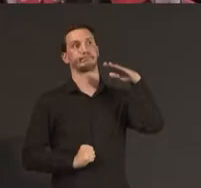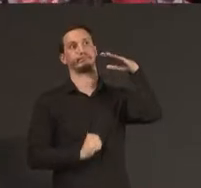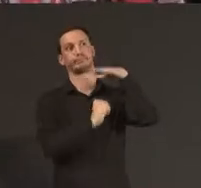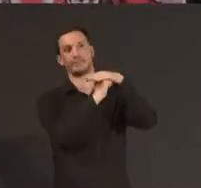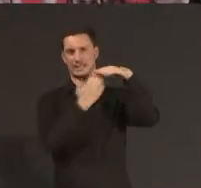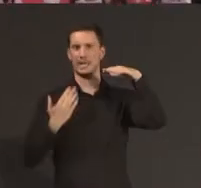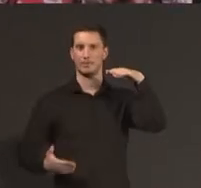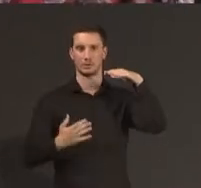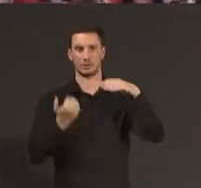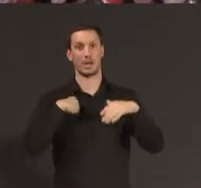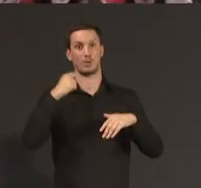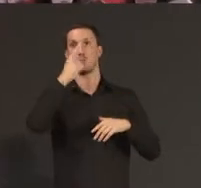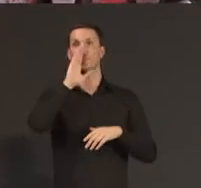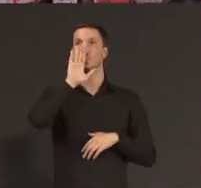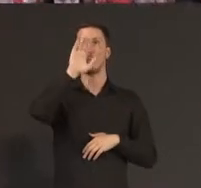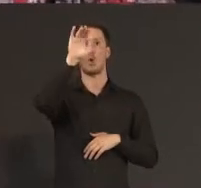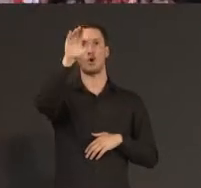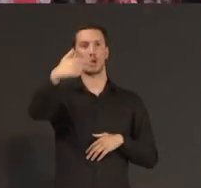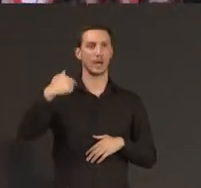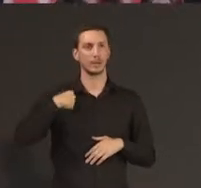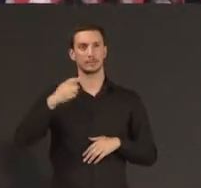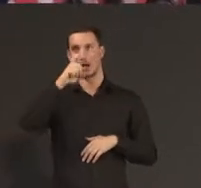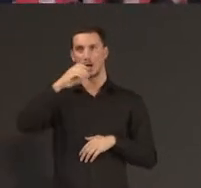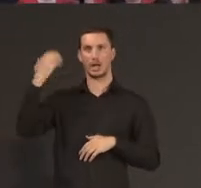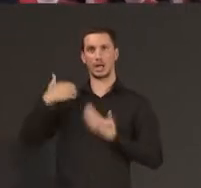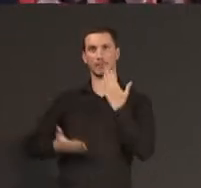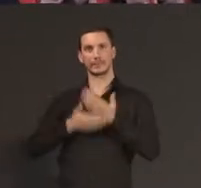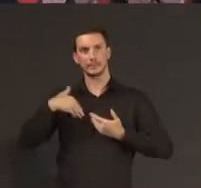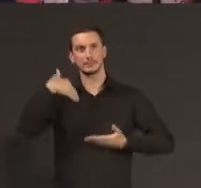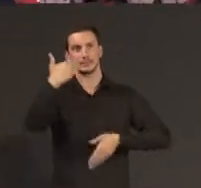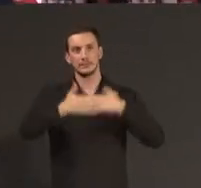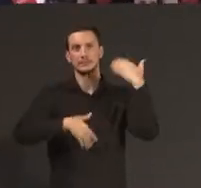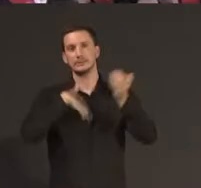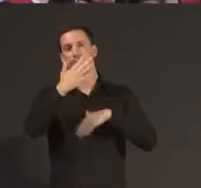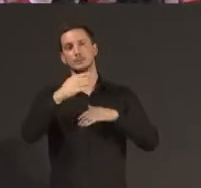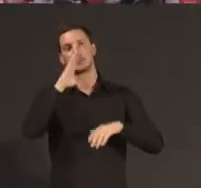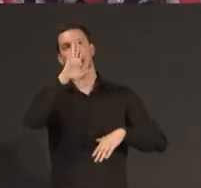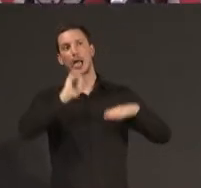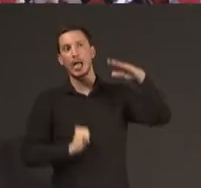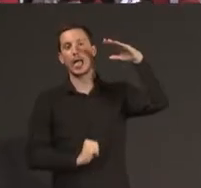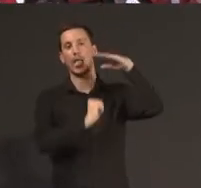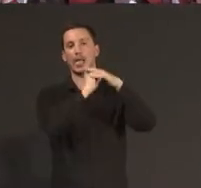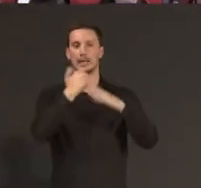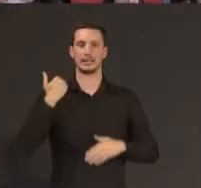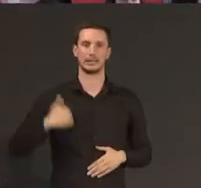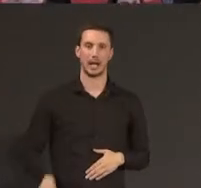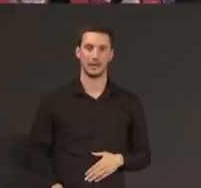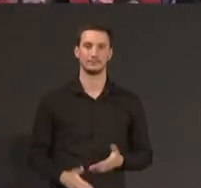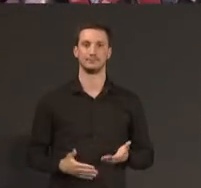aquests moments esteu a dalt de tot d'una muntanya que us havíeu proposat fa uns anys i esteu a dalt del cim. I per